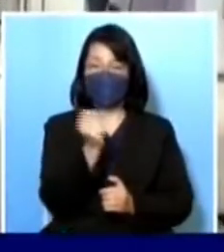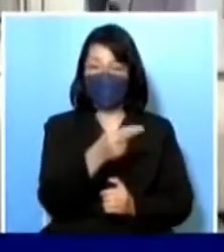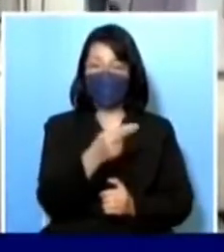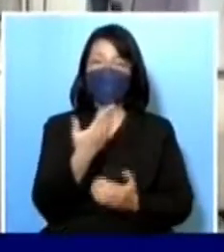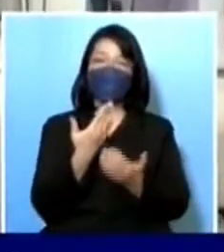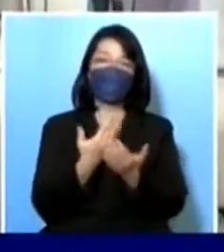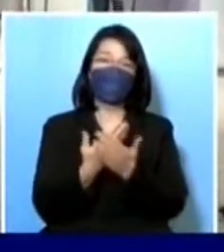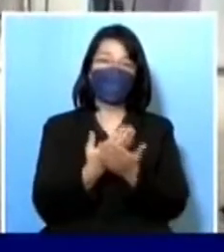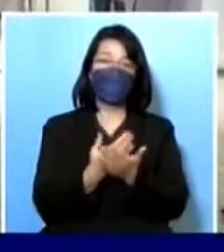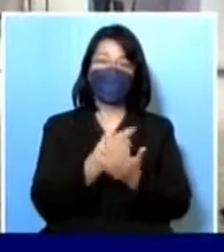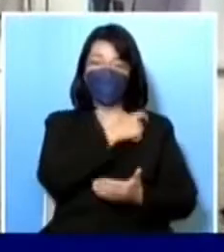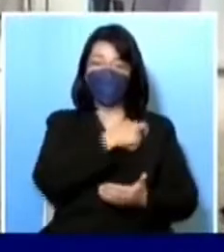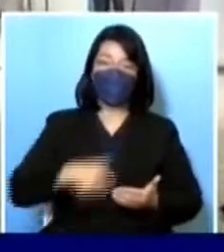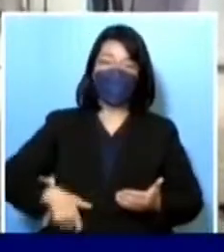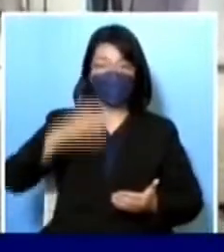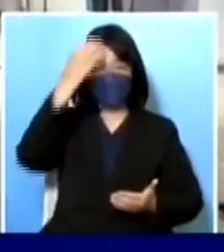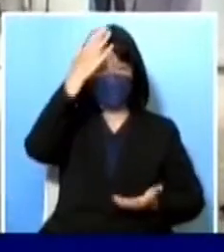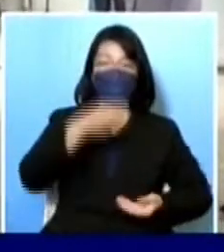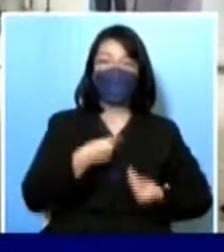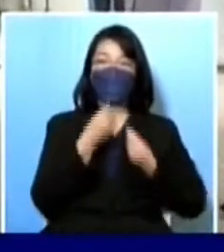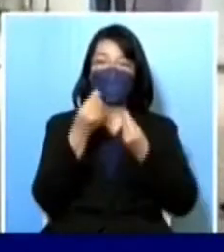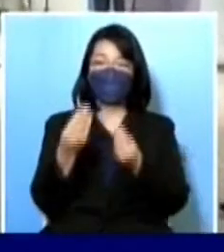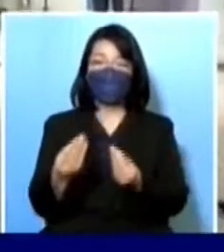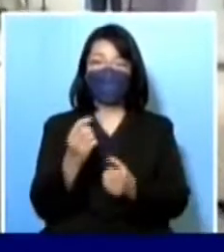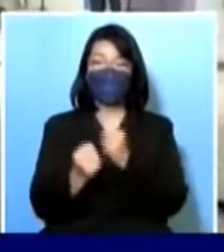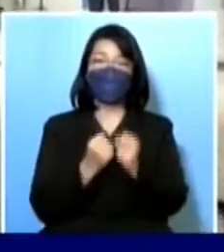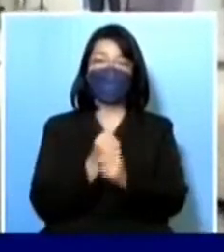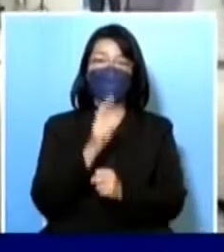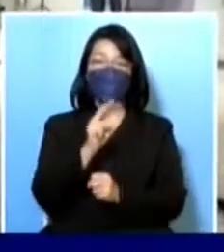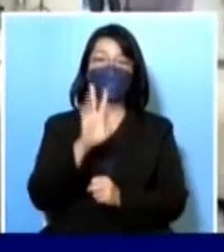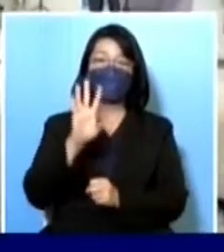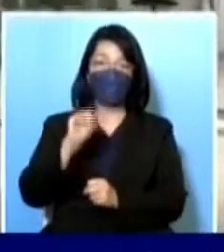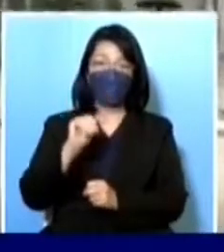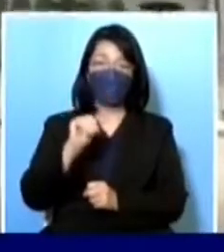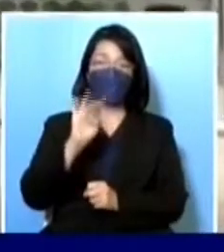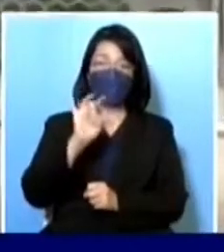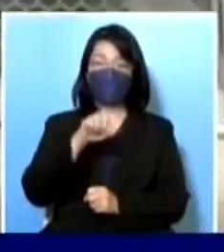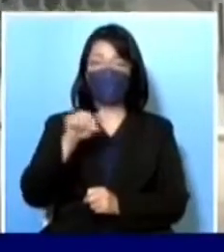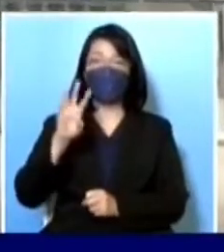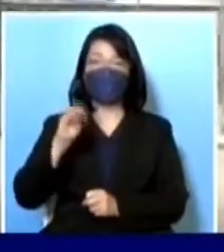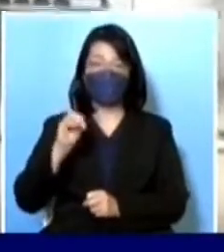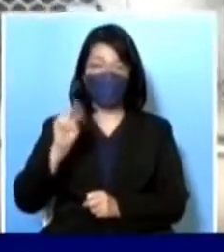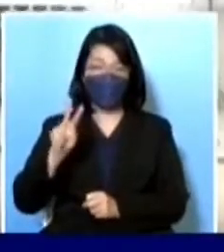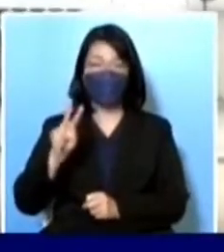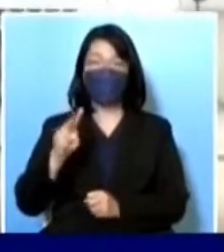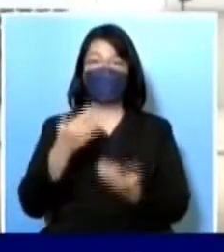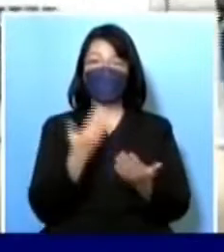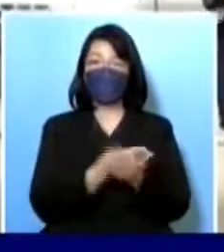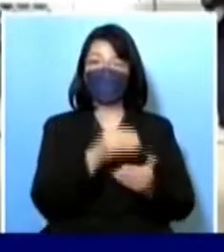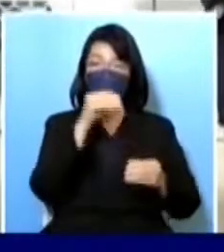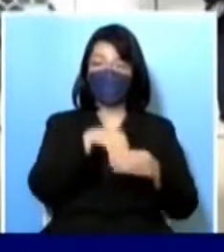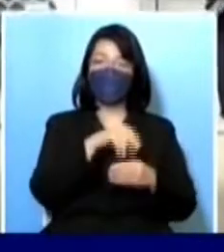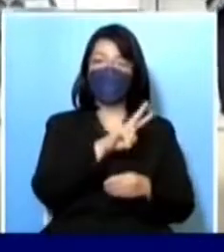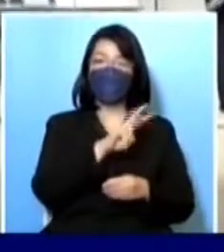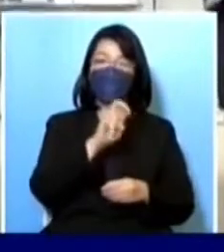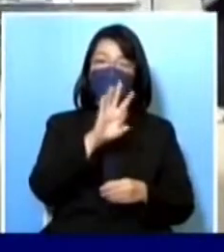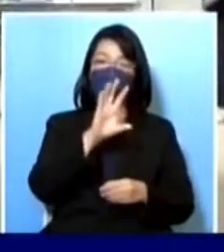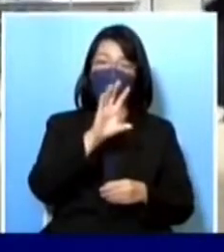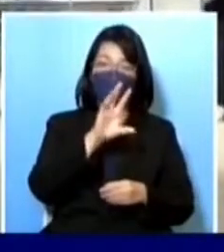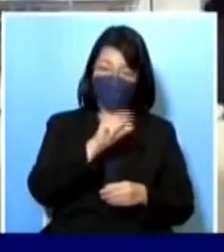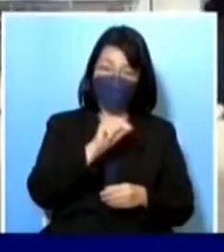ทานขวัญถุงกองทุนแม่ของแผ่นดินตั้งแต่ปี2548ถึงปี2562จำนวน234